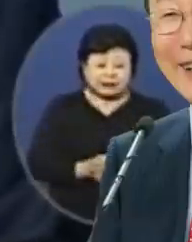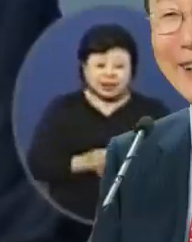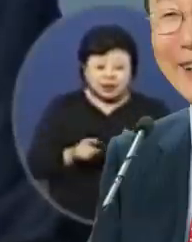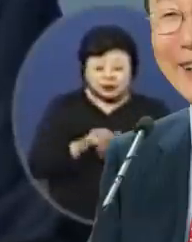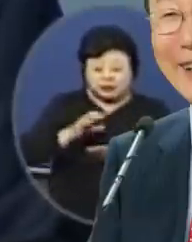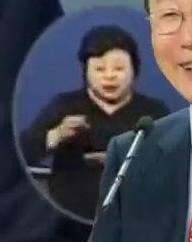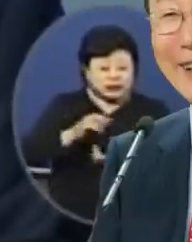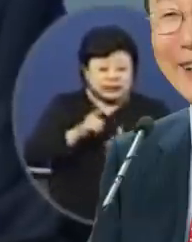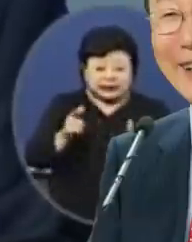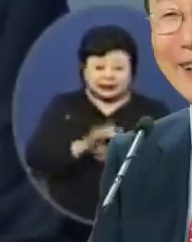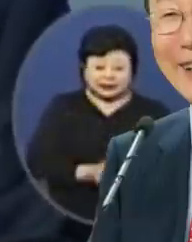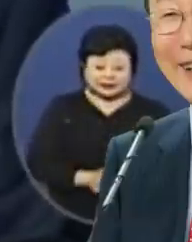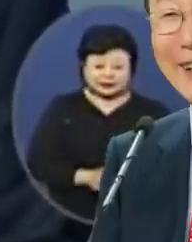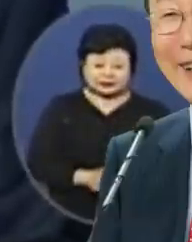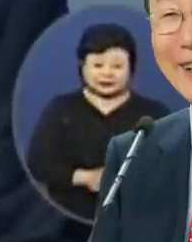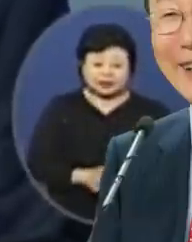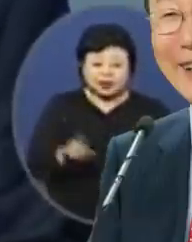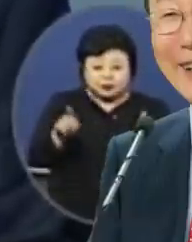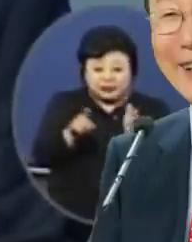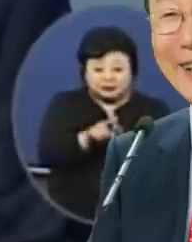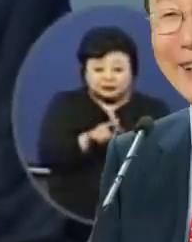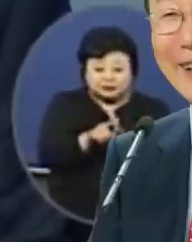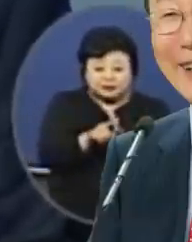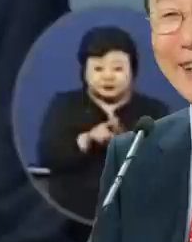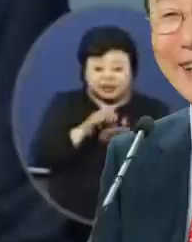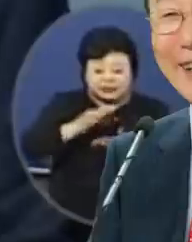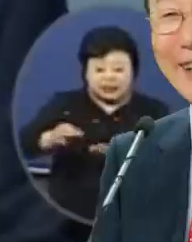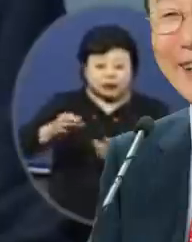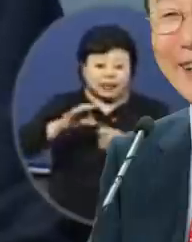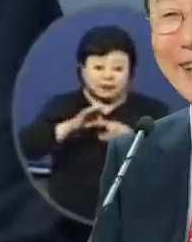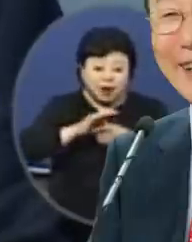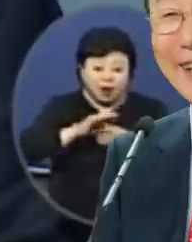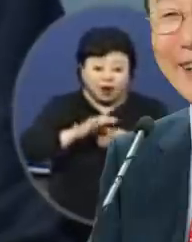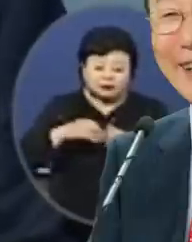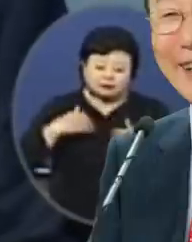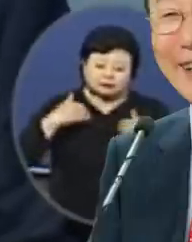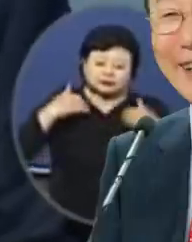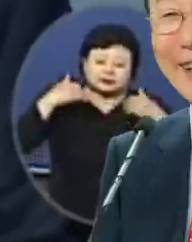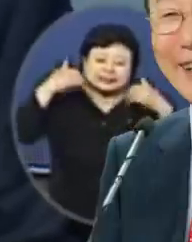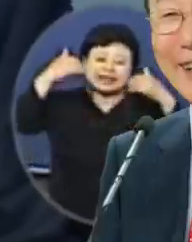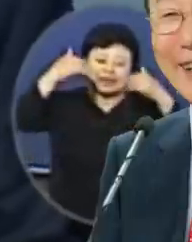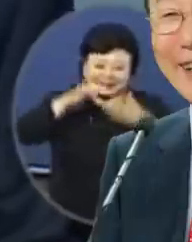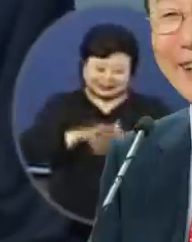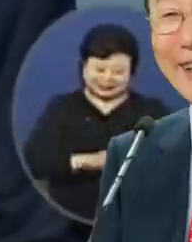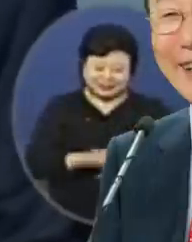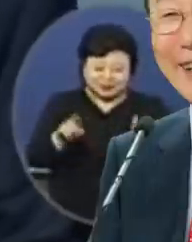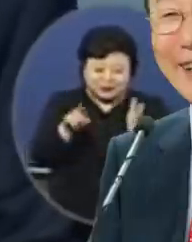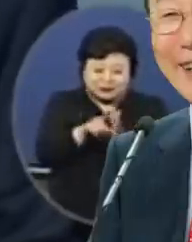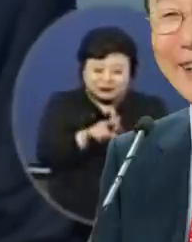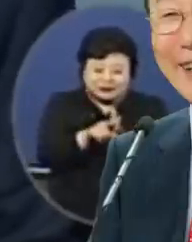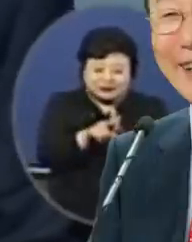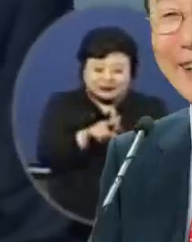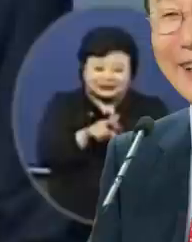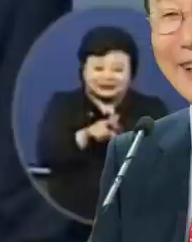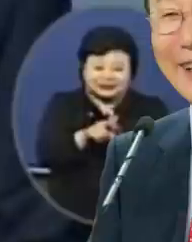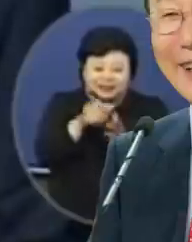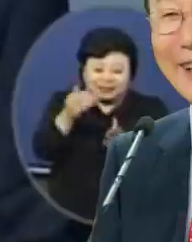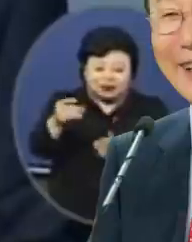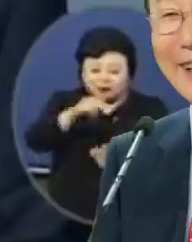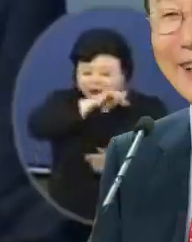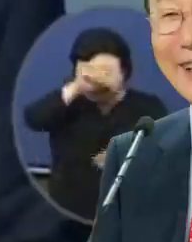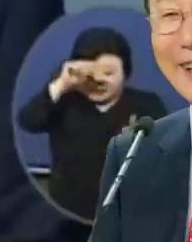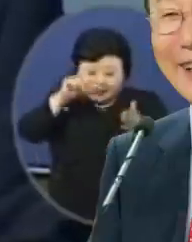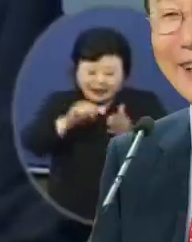쓰지 않습니다. 그러나 믿음이 사용되면 자라는 것입니다. 믿음은 여러분 생애